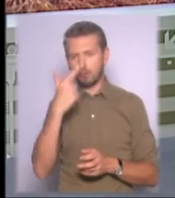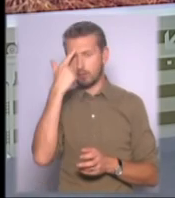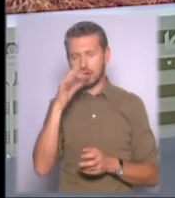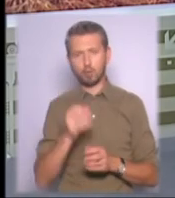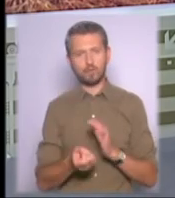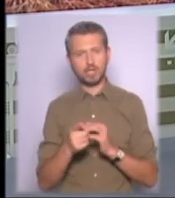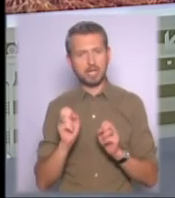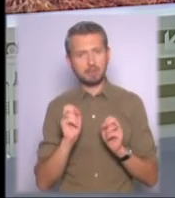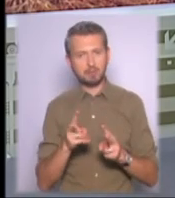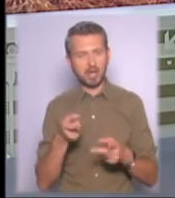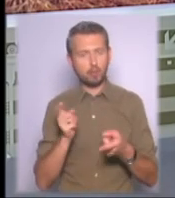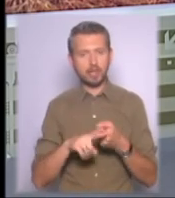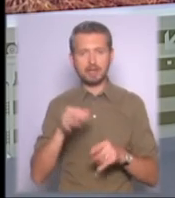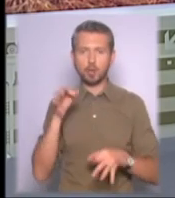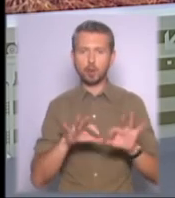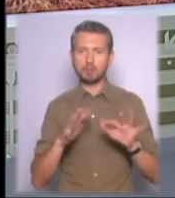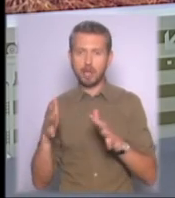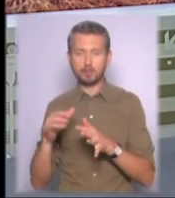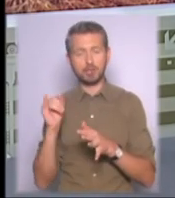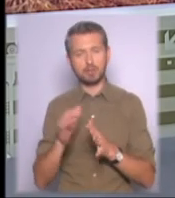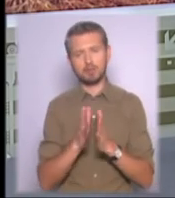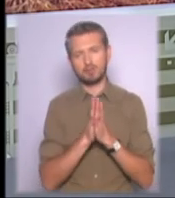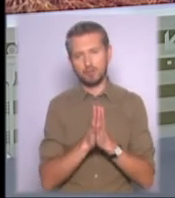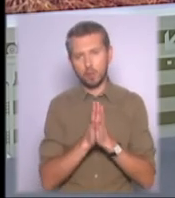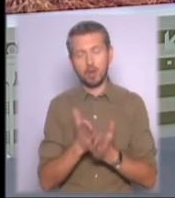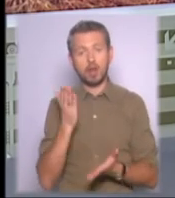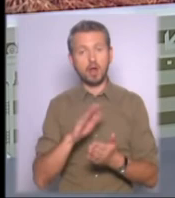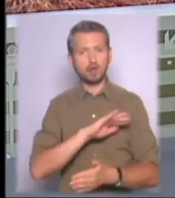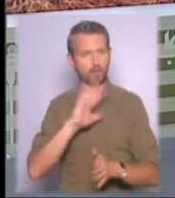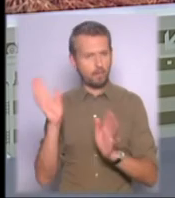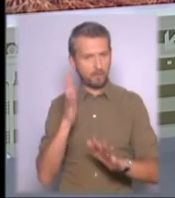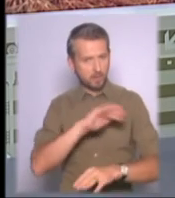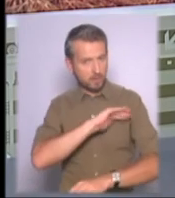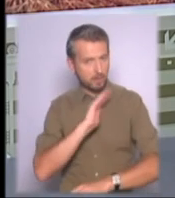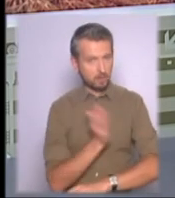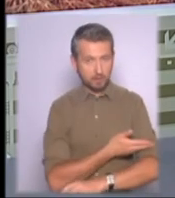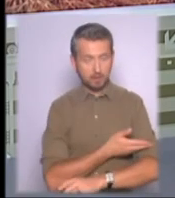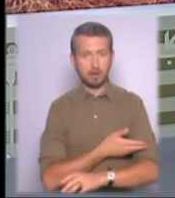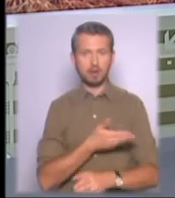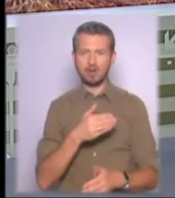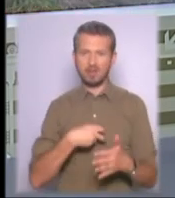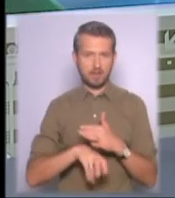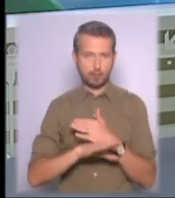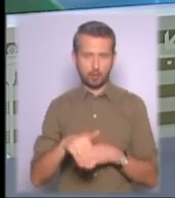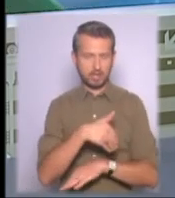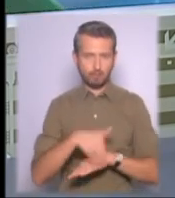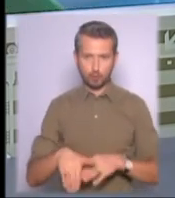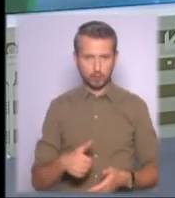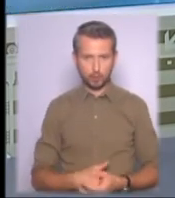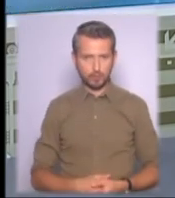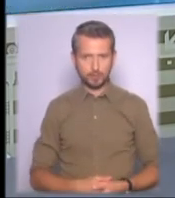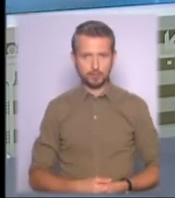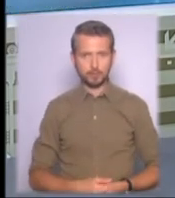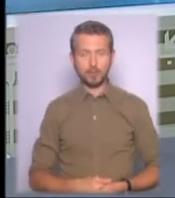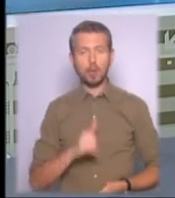небезпеки, пов'язаної з природними явищами, та рекомендує в разі посилення вітру за можливості не виходити на вулицю.